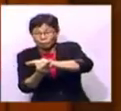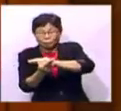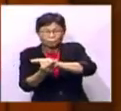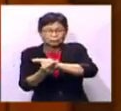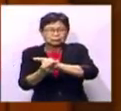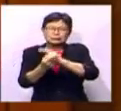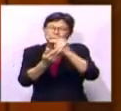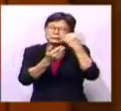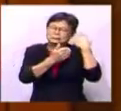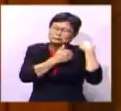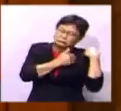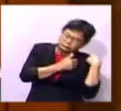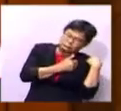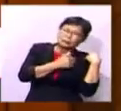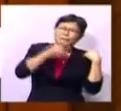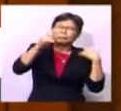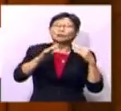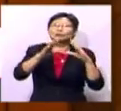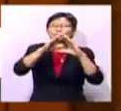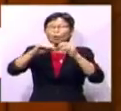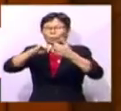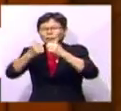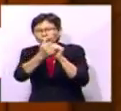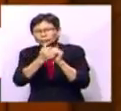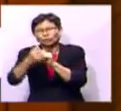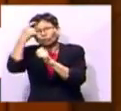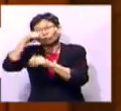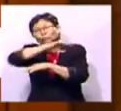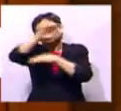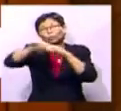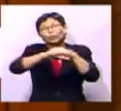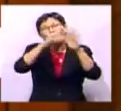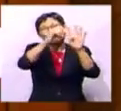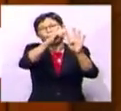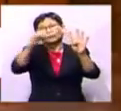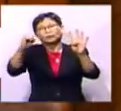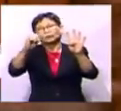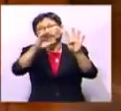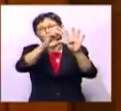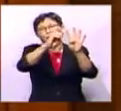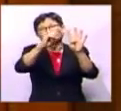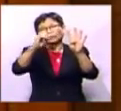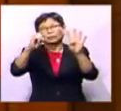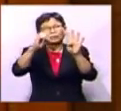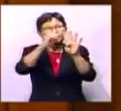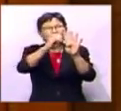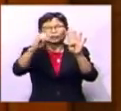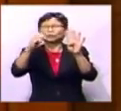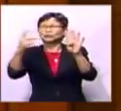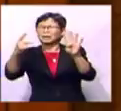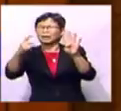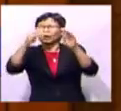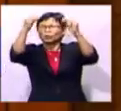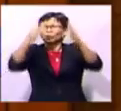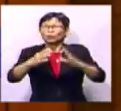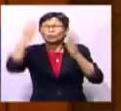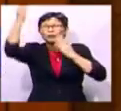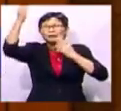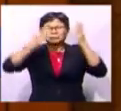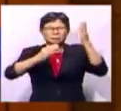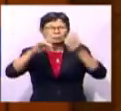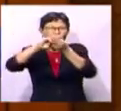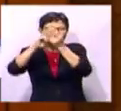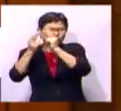agak berat dan juga perlu ditangani bersama untuk seluruh 400 ribu orang guru di seluruh Malaysia ialah dipanggil perubahan